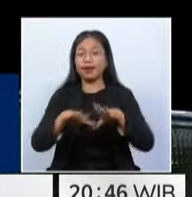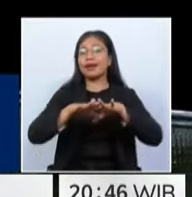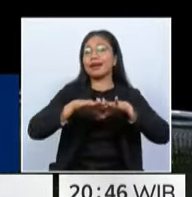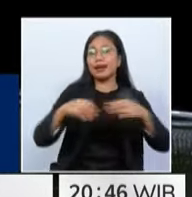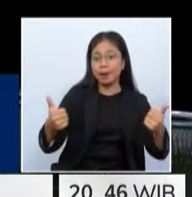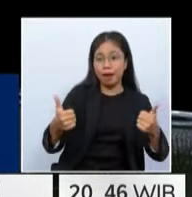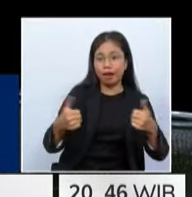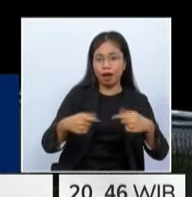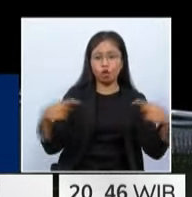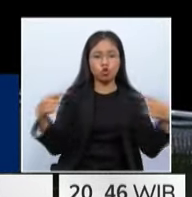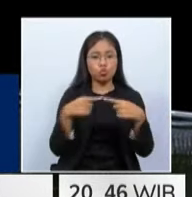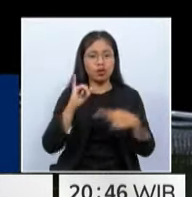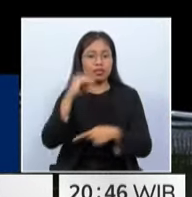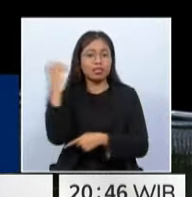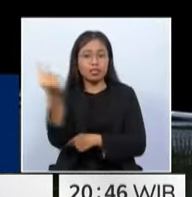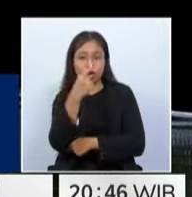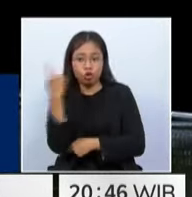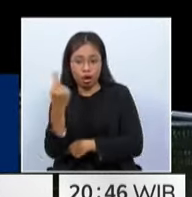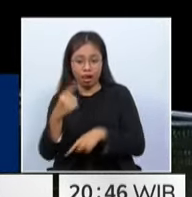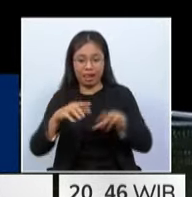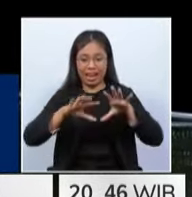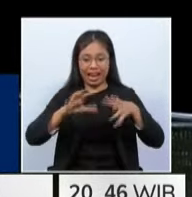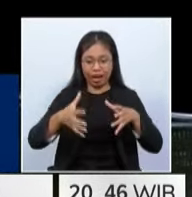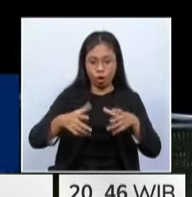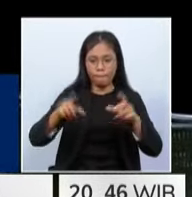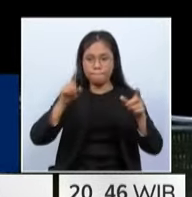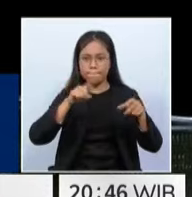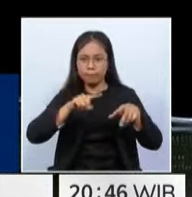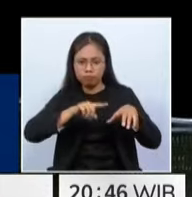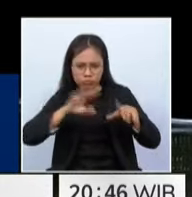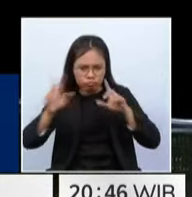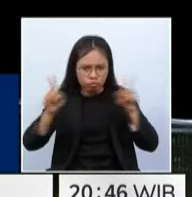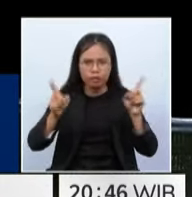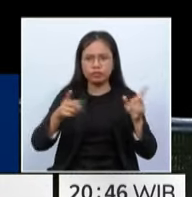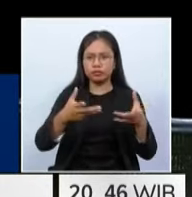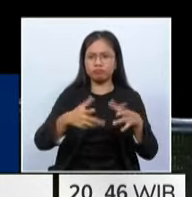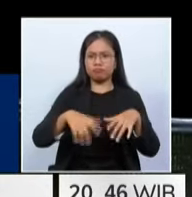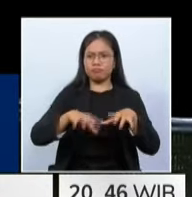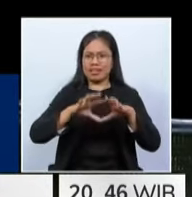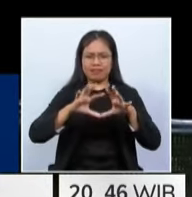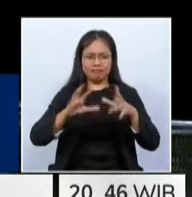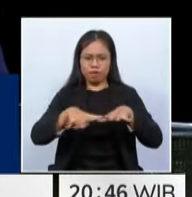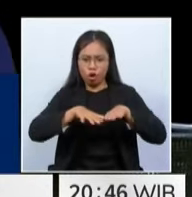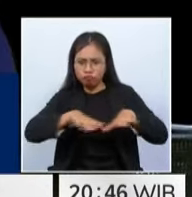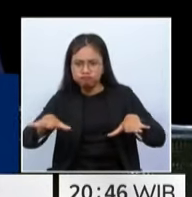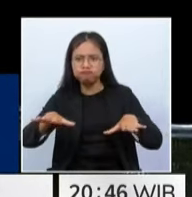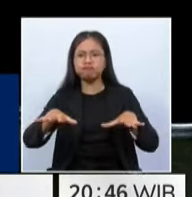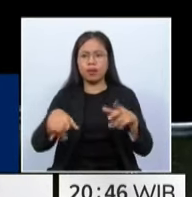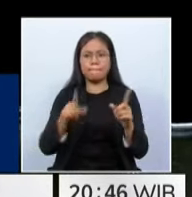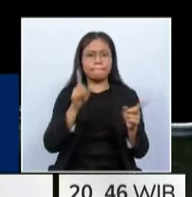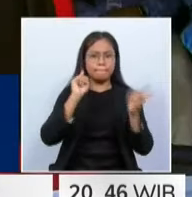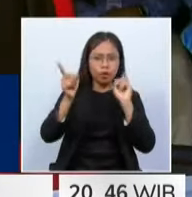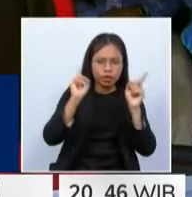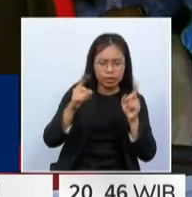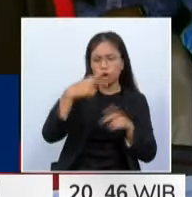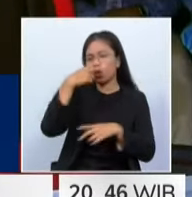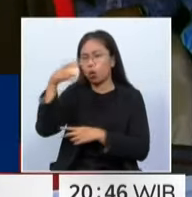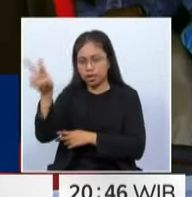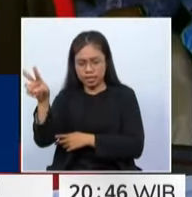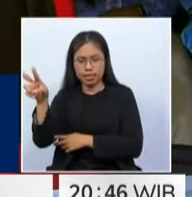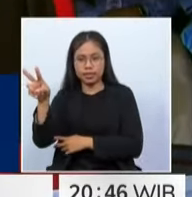internasional globalisasi geopolitik dan politik luar negeri dan jika menggunakan